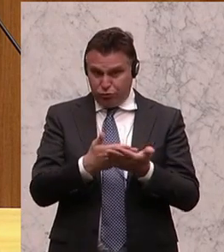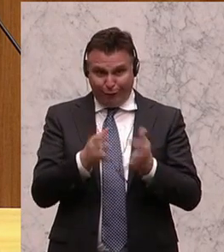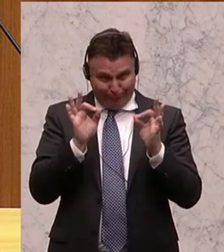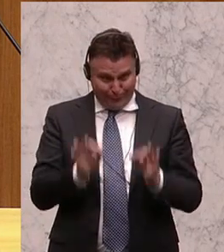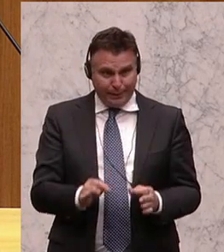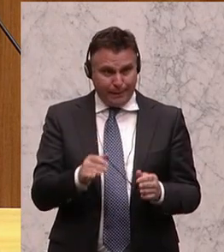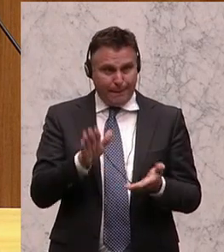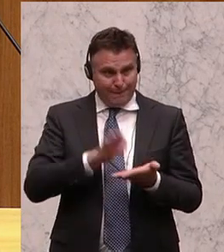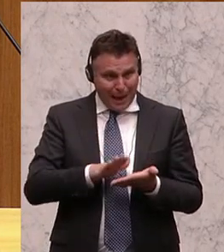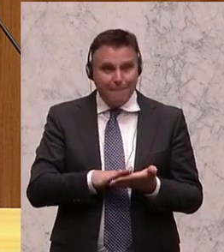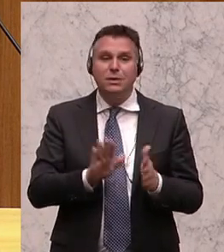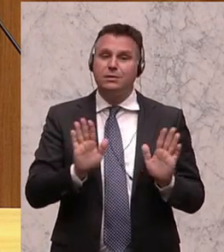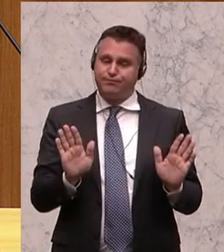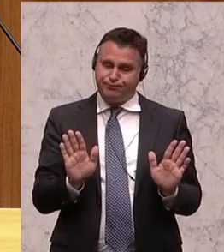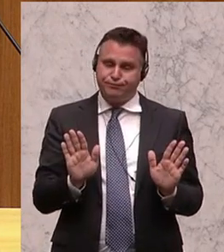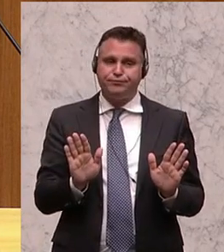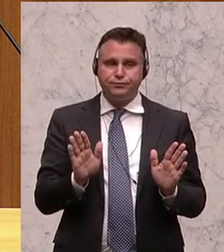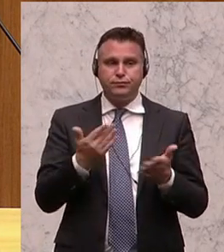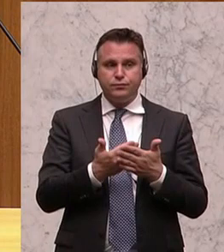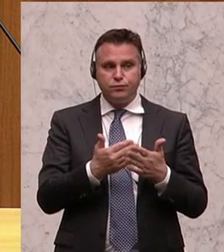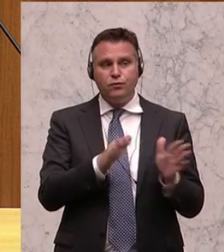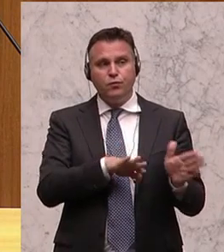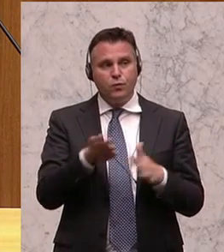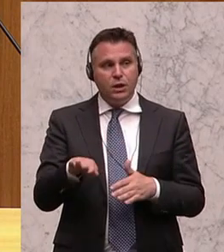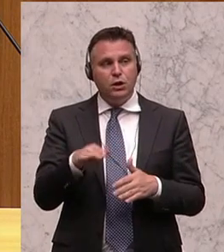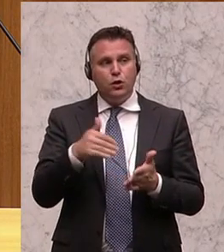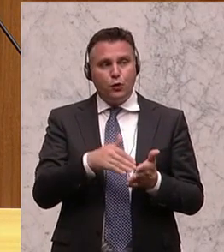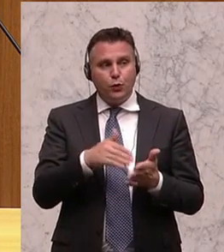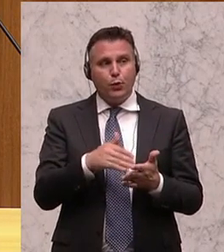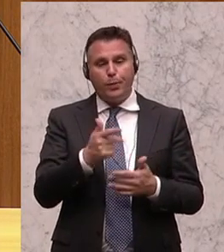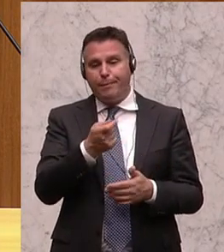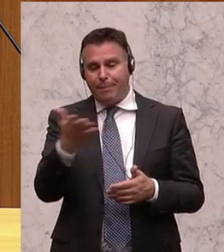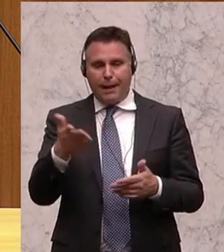sehr viel Wert gelegt. Und dann kommen wir zu den Dingen, wo es dann auseinandergeht.